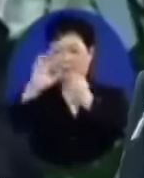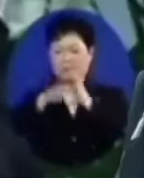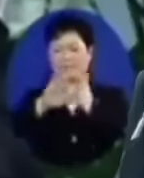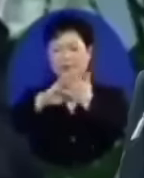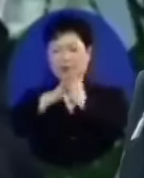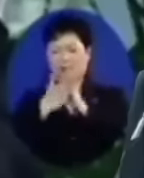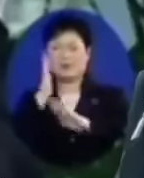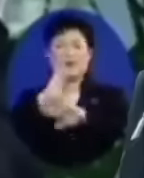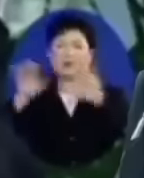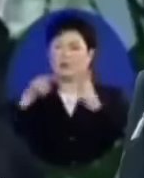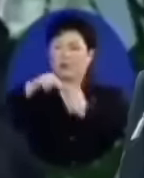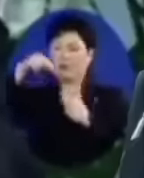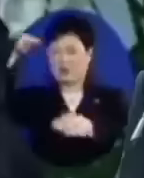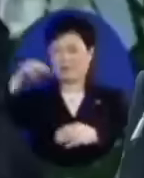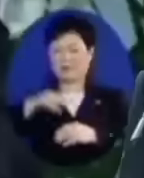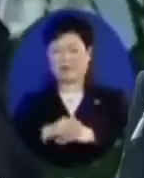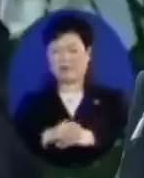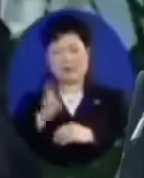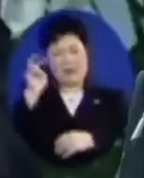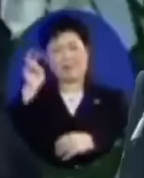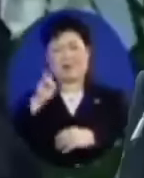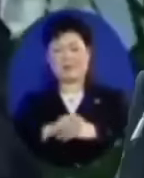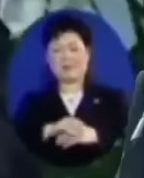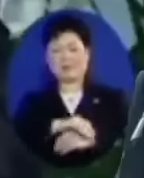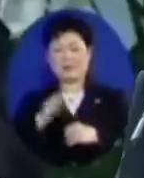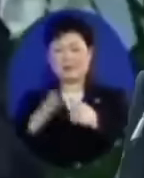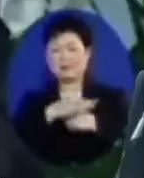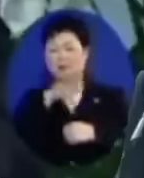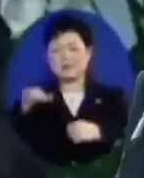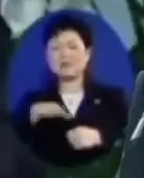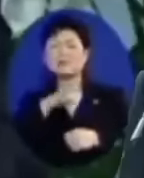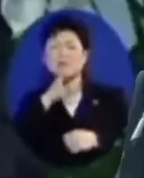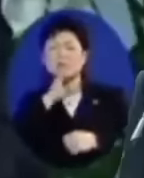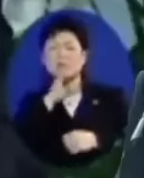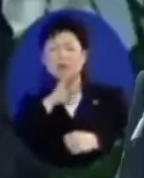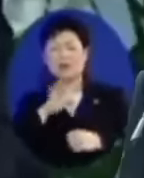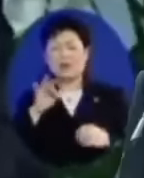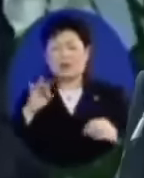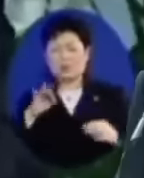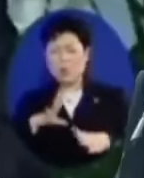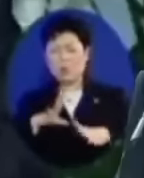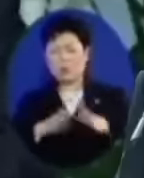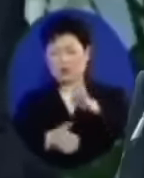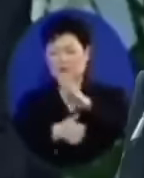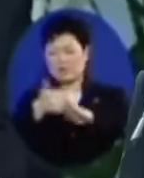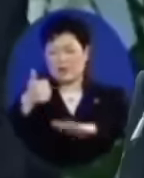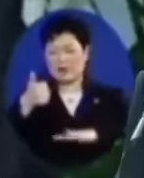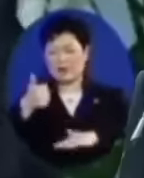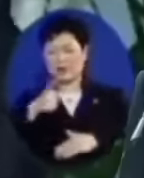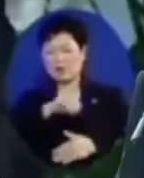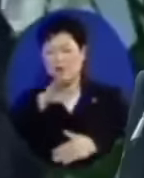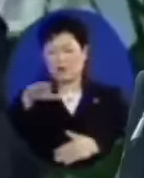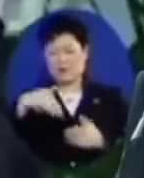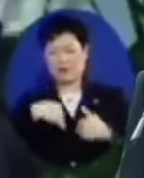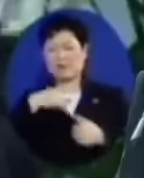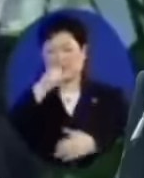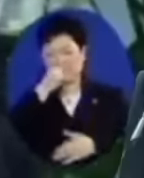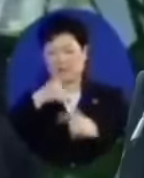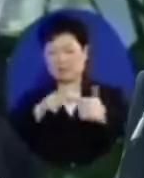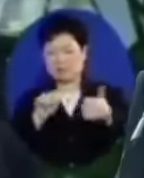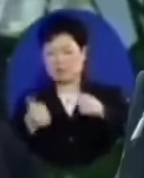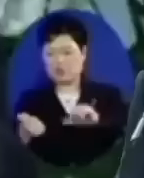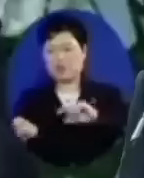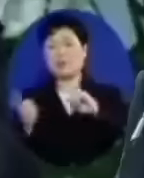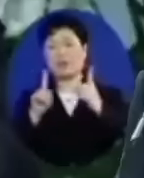변화되어서 하늘에 올라갈 것입니다. 그러므로 우리는 굉장한 희망이 우리 앞에 있는 것입니다. 오늘 예수님이 죽었다가